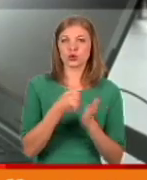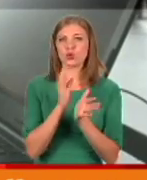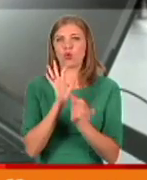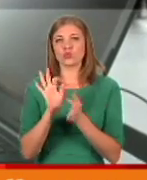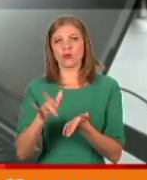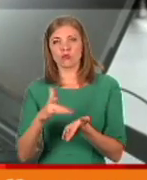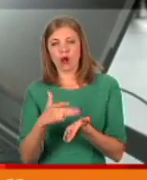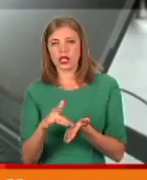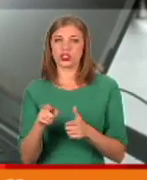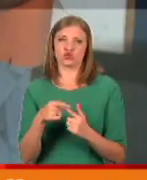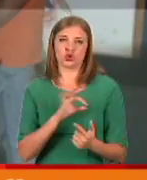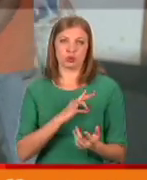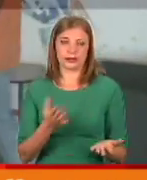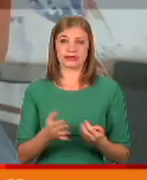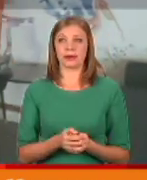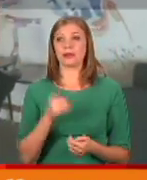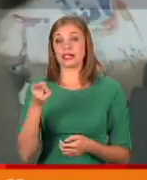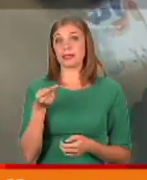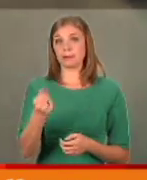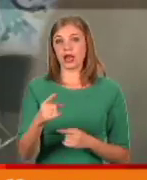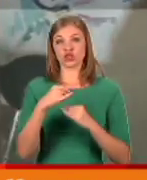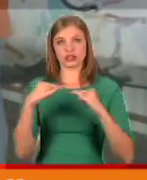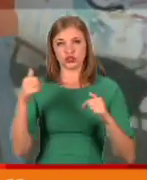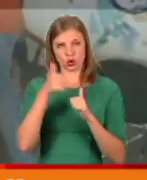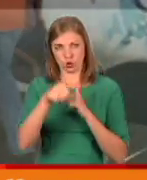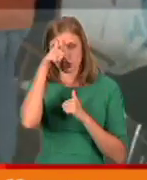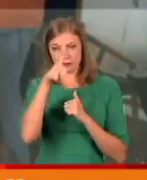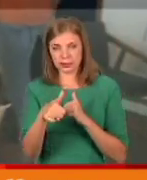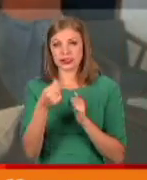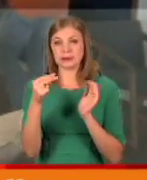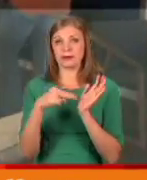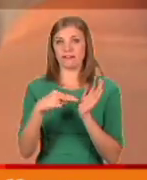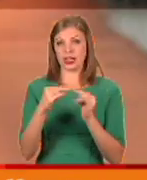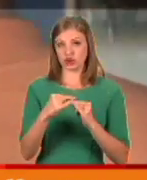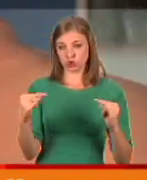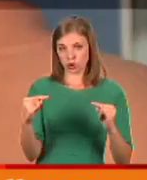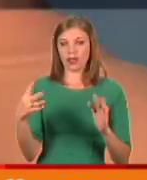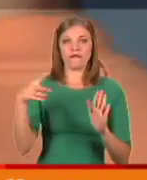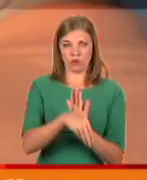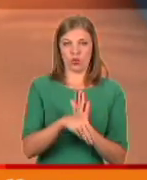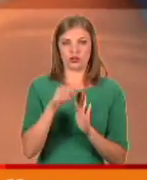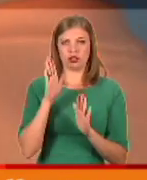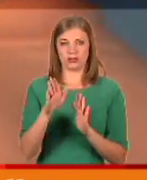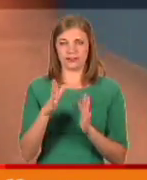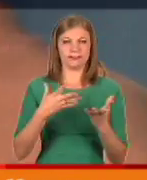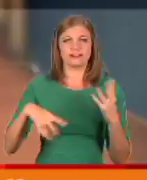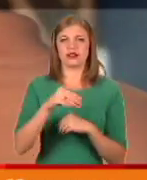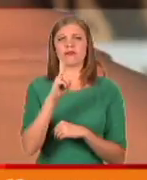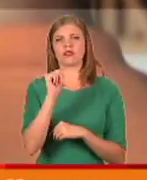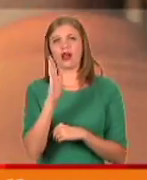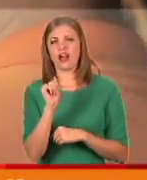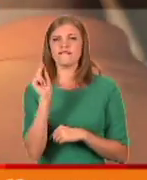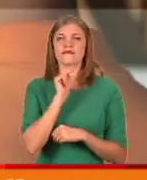консультацій бухгалтера чи юриста. Ти платиш за стіл помісячно, в вартість стола входить вся інфраструктура. Кава,